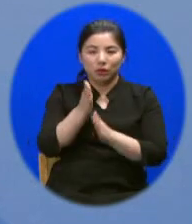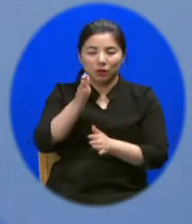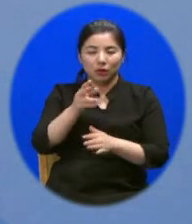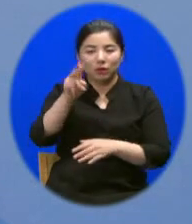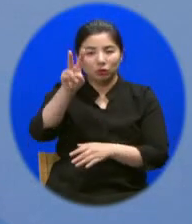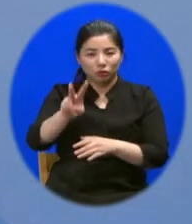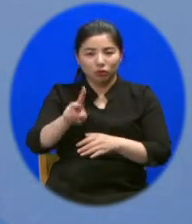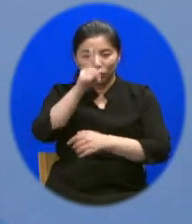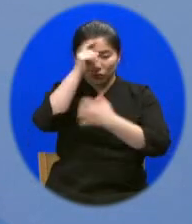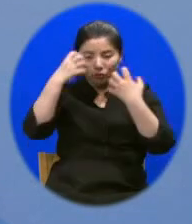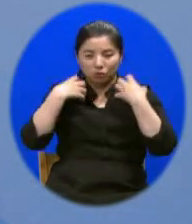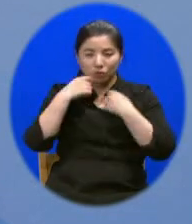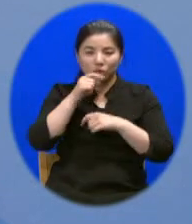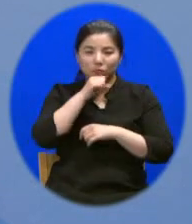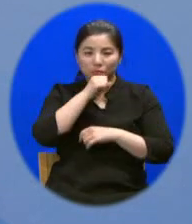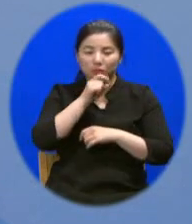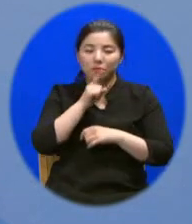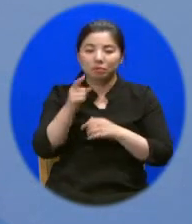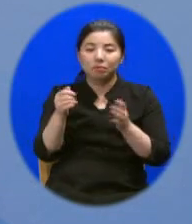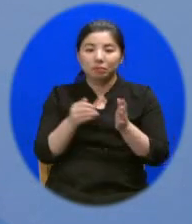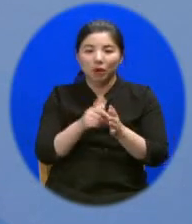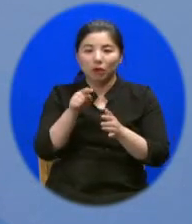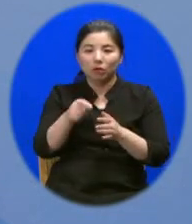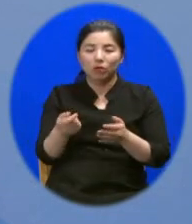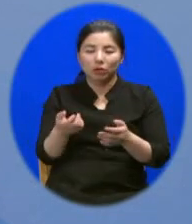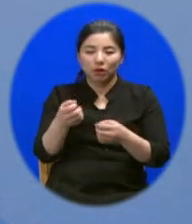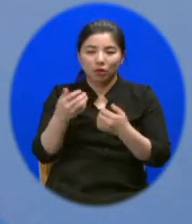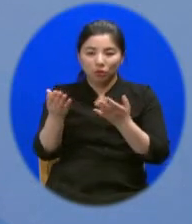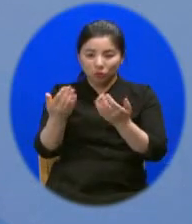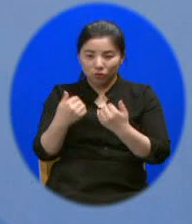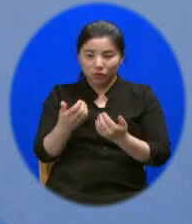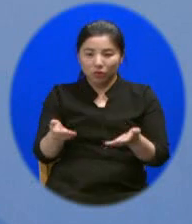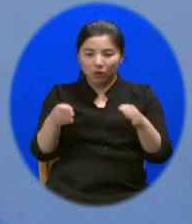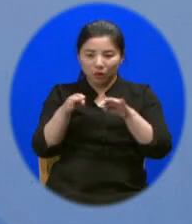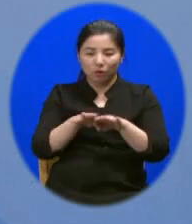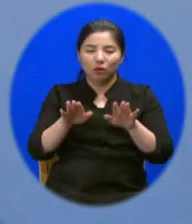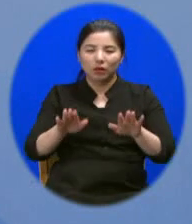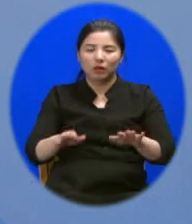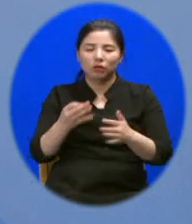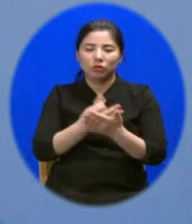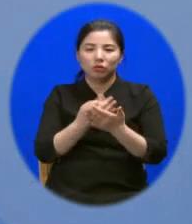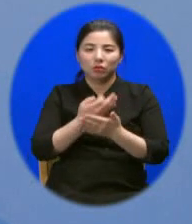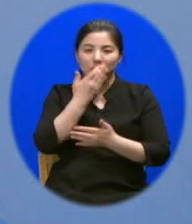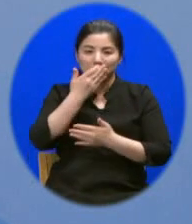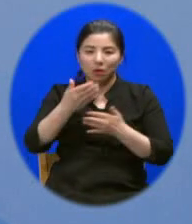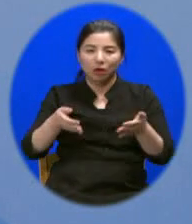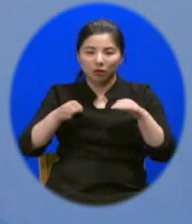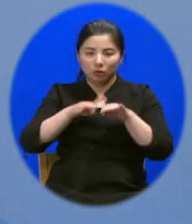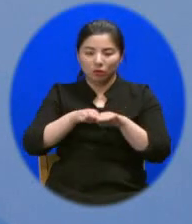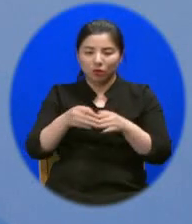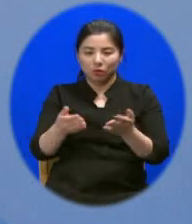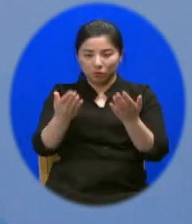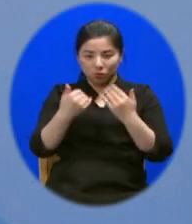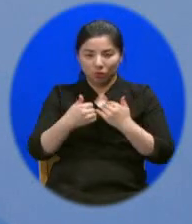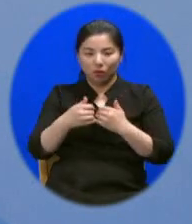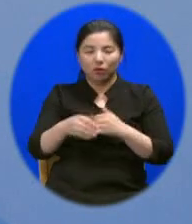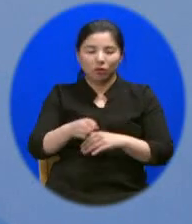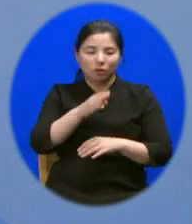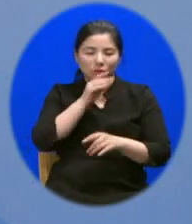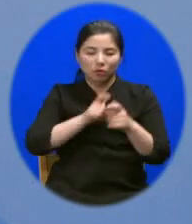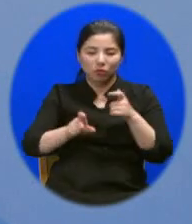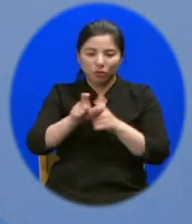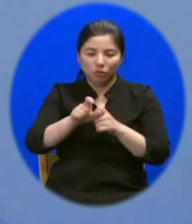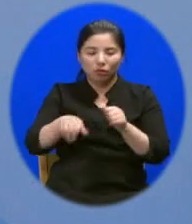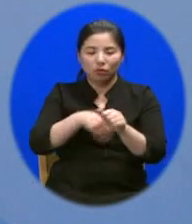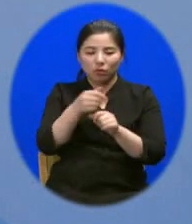정부에서 말씀하시는데 거기에 일치되는 기관은 이제는 좀 식성이 있는 기관을 유치해 가고 좀더 정지 없거나